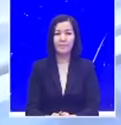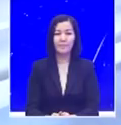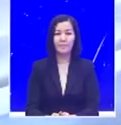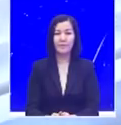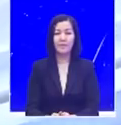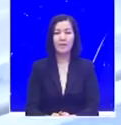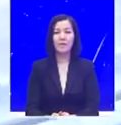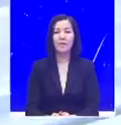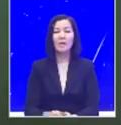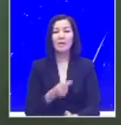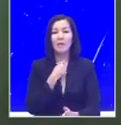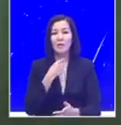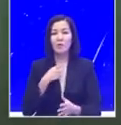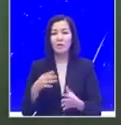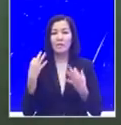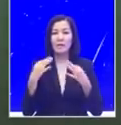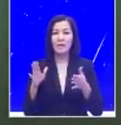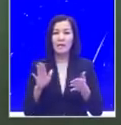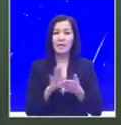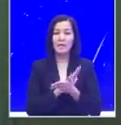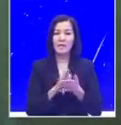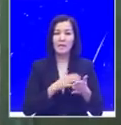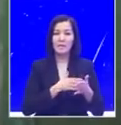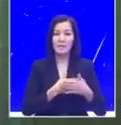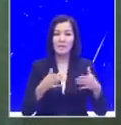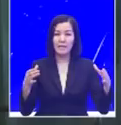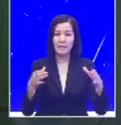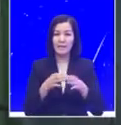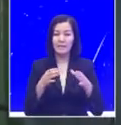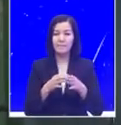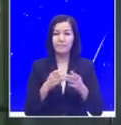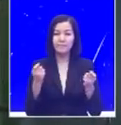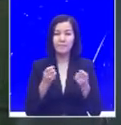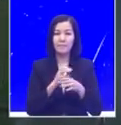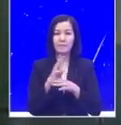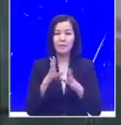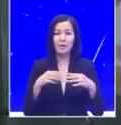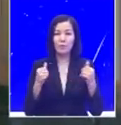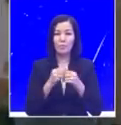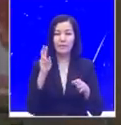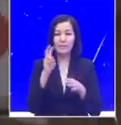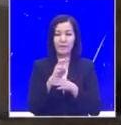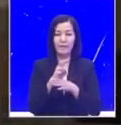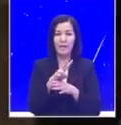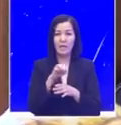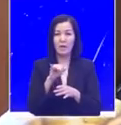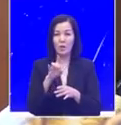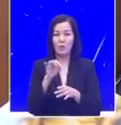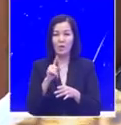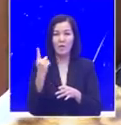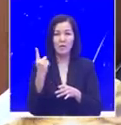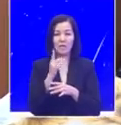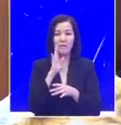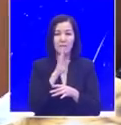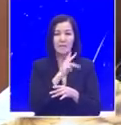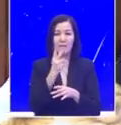Облыстағы еріктілер біргеміз жетсу хэштегімен Талдықорғандағы аз қамтылған отбасыларына барды. Соның бірі Лаура Әкімжанова. Жалғыз бастана қазір